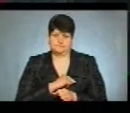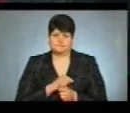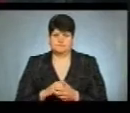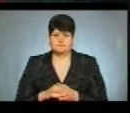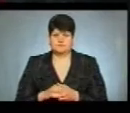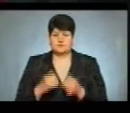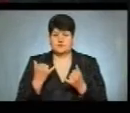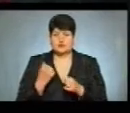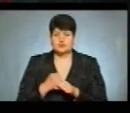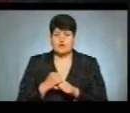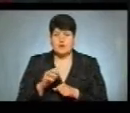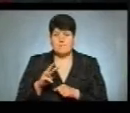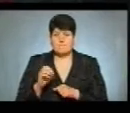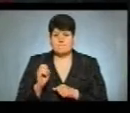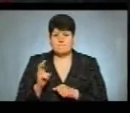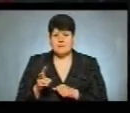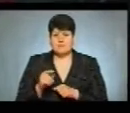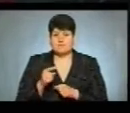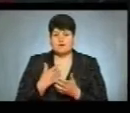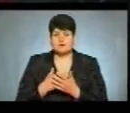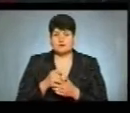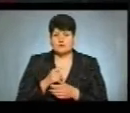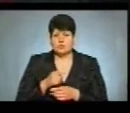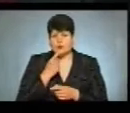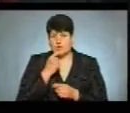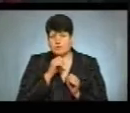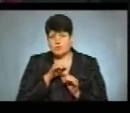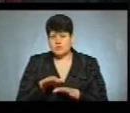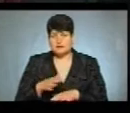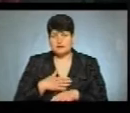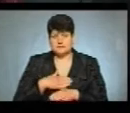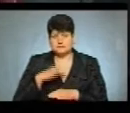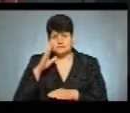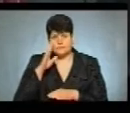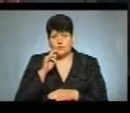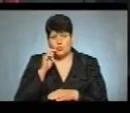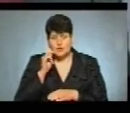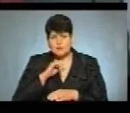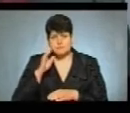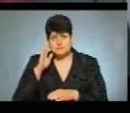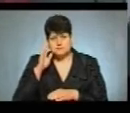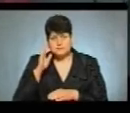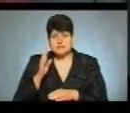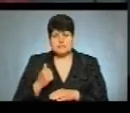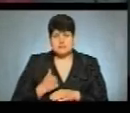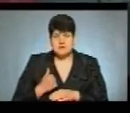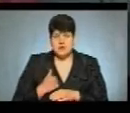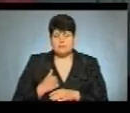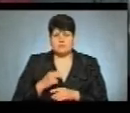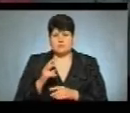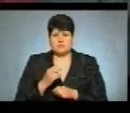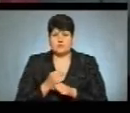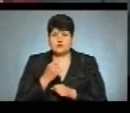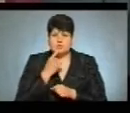Ми сьогодні робимо мак, символ тої крові, пролитої нашими бійцями, українськими бійцями. Він легко робиться,